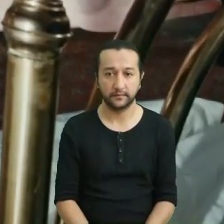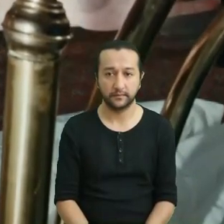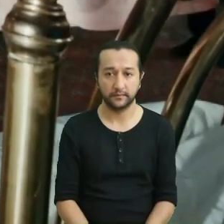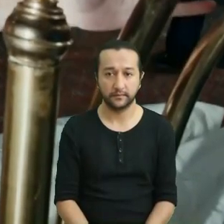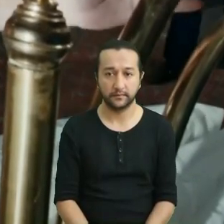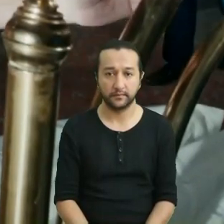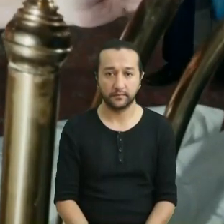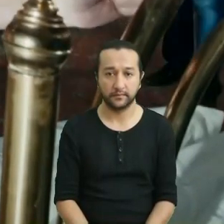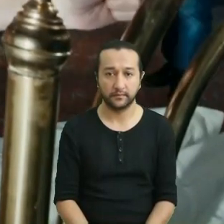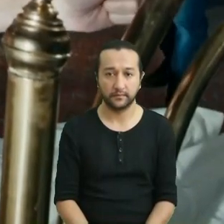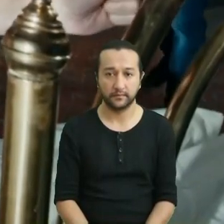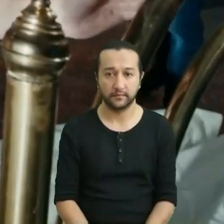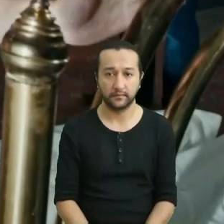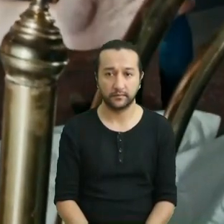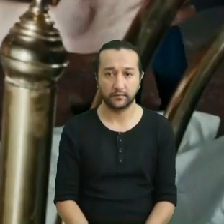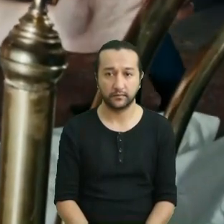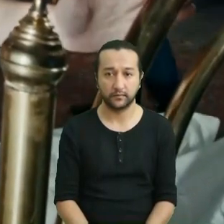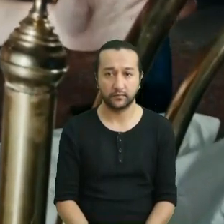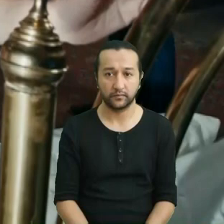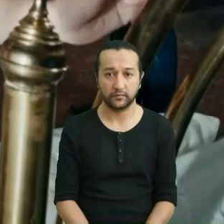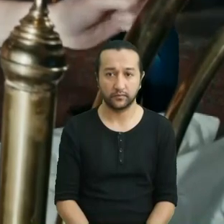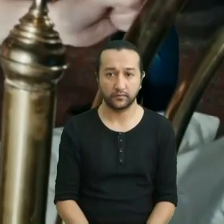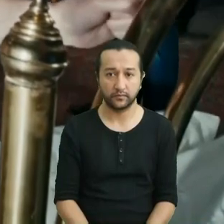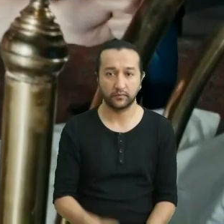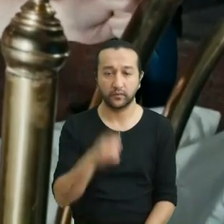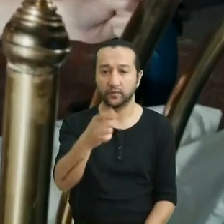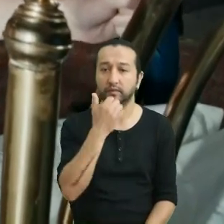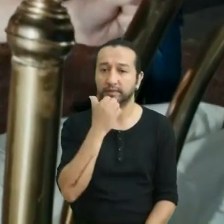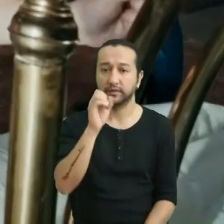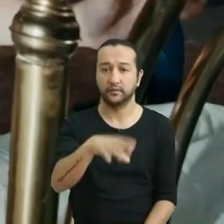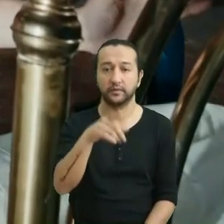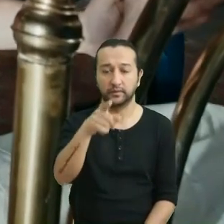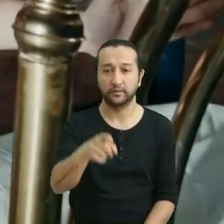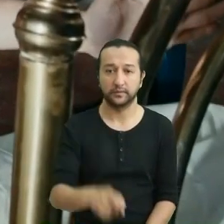Asaf aynı pozisyonda. Kahvaltısı geldi. Bırak oraya.